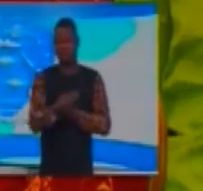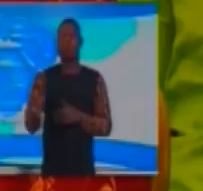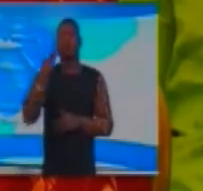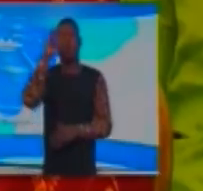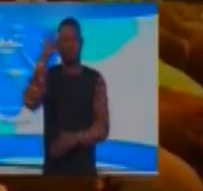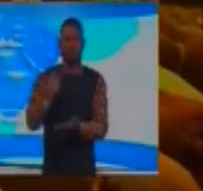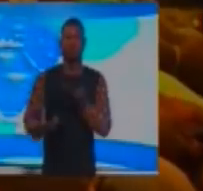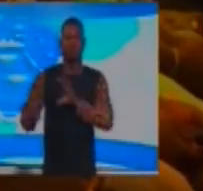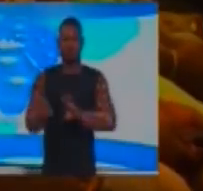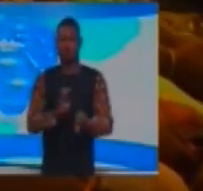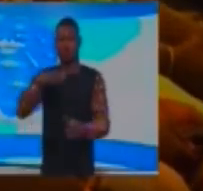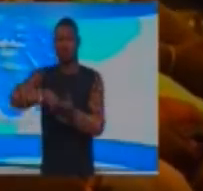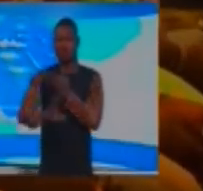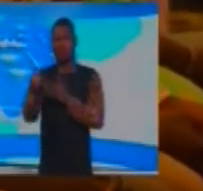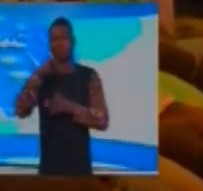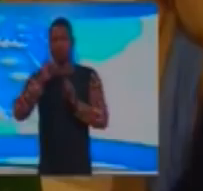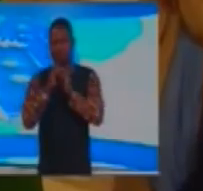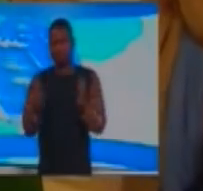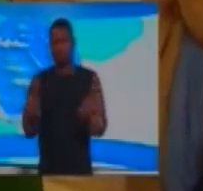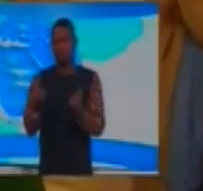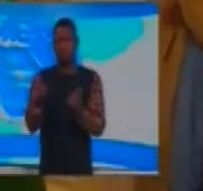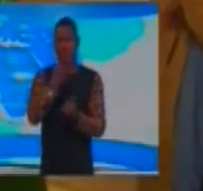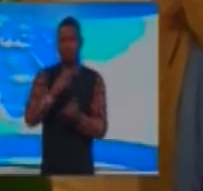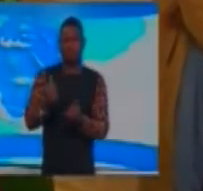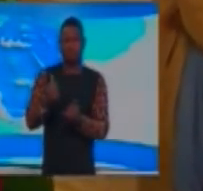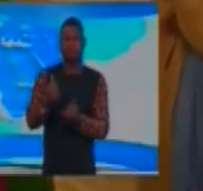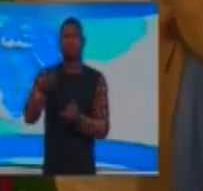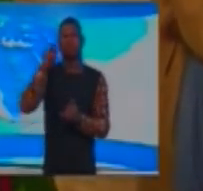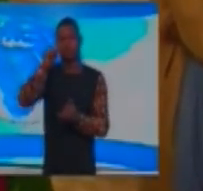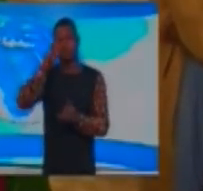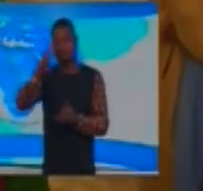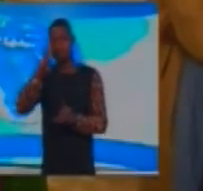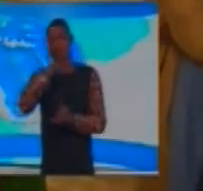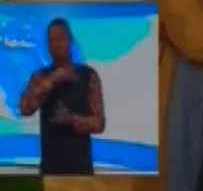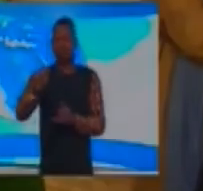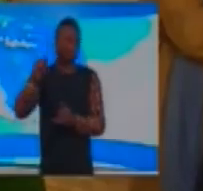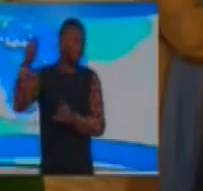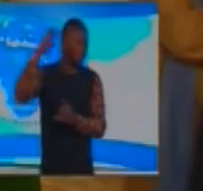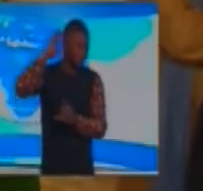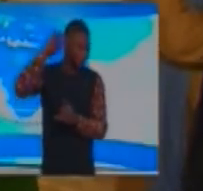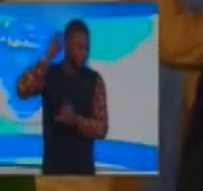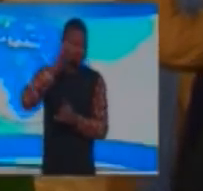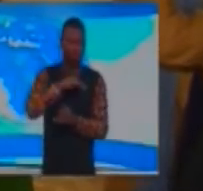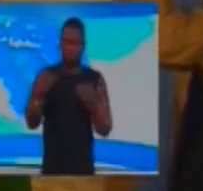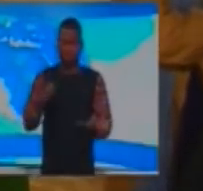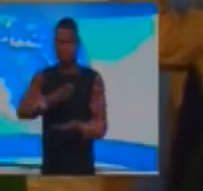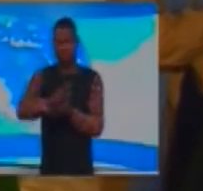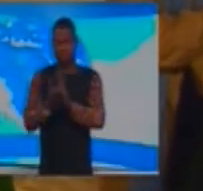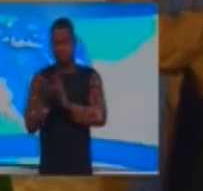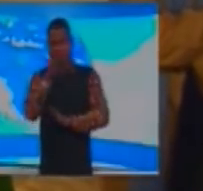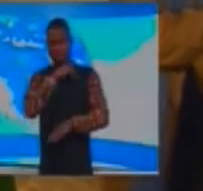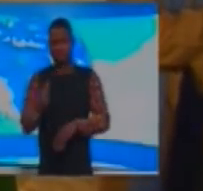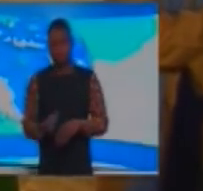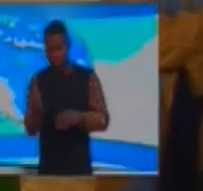qui se dit et ce qui se fait dans la presse, particulièrement dans les médias audiovisuels qui sont devenus aujourd'hui le support par lequel